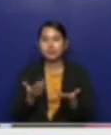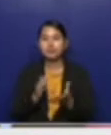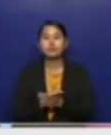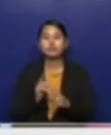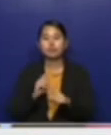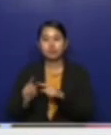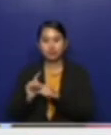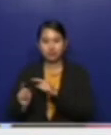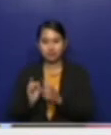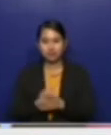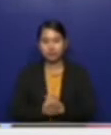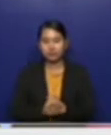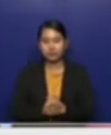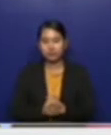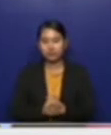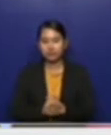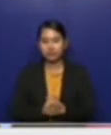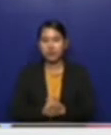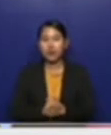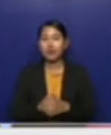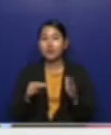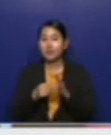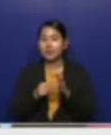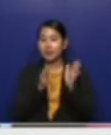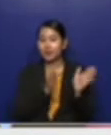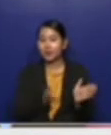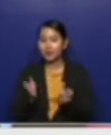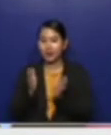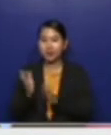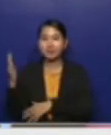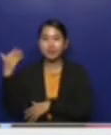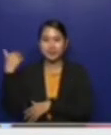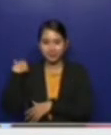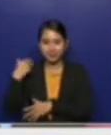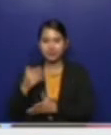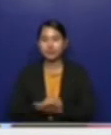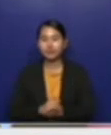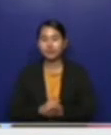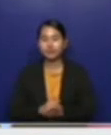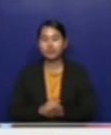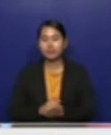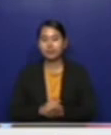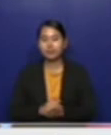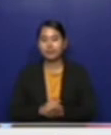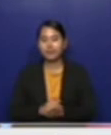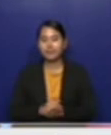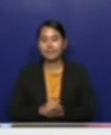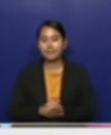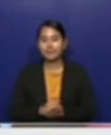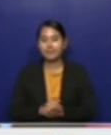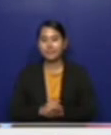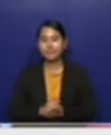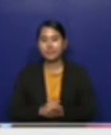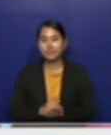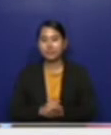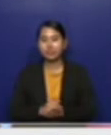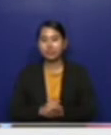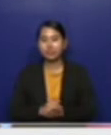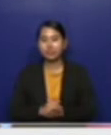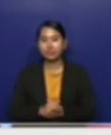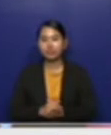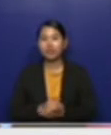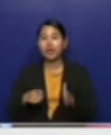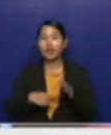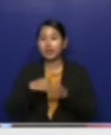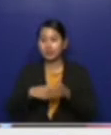าอยู่มันมีกลไกอยู่แล้วไม่จำเป็นนะครับท่านประธานครับมีกลไกปกติอยู่แล้วแล้วเรื่องที่3เหตุผลที่3ท่